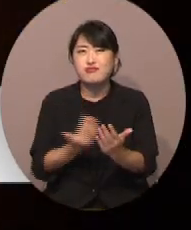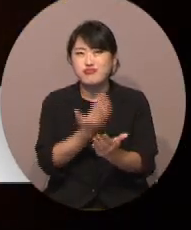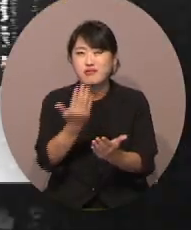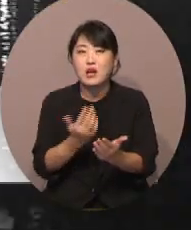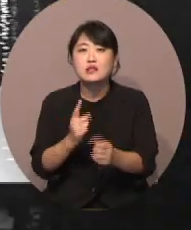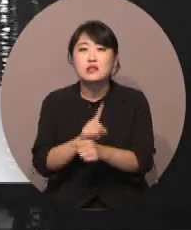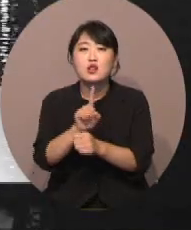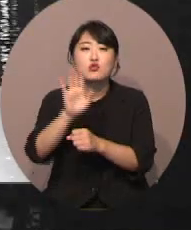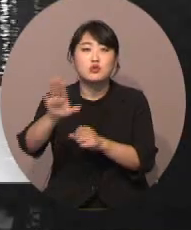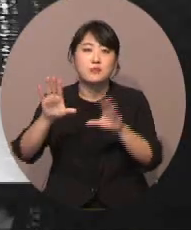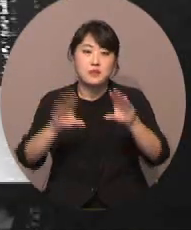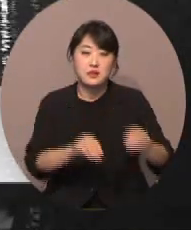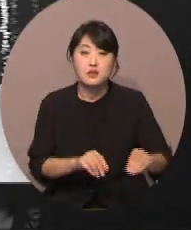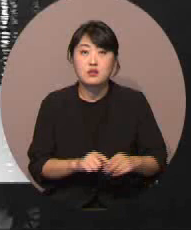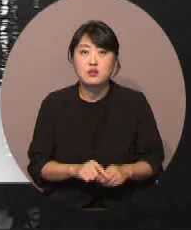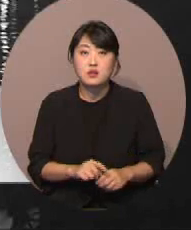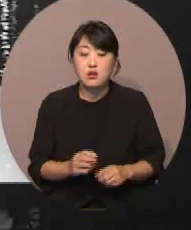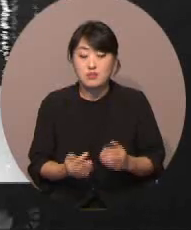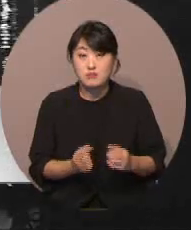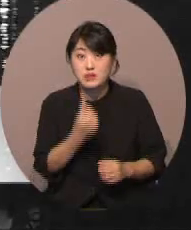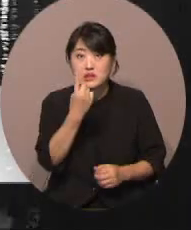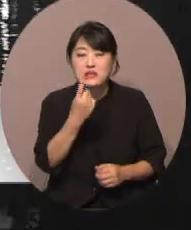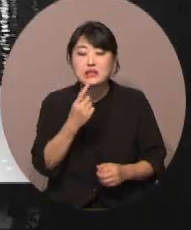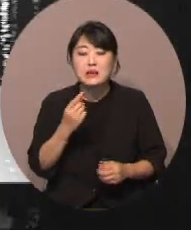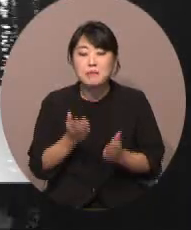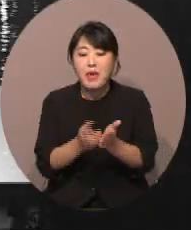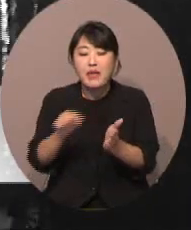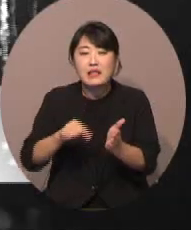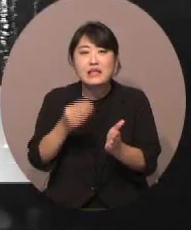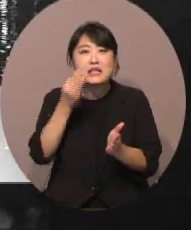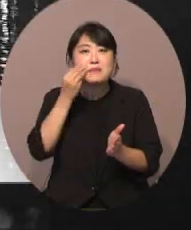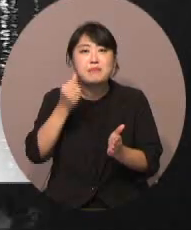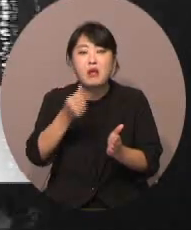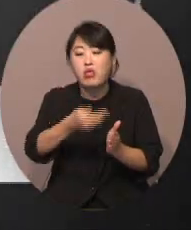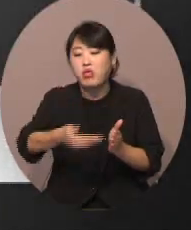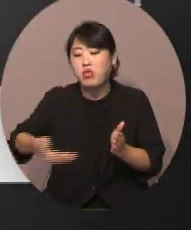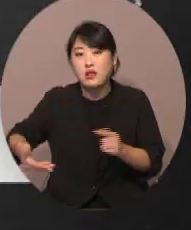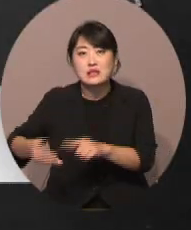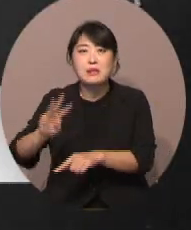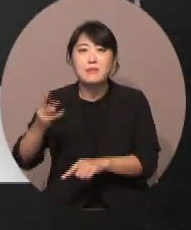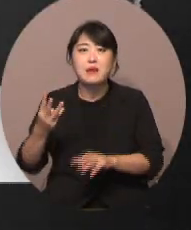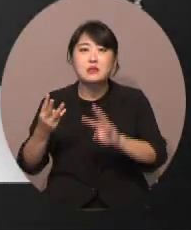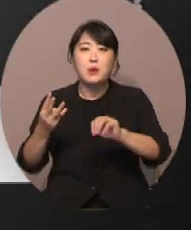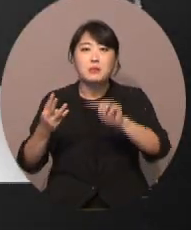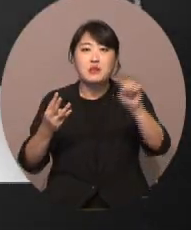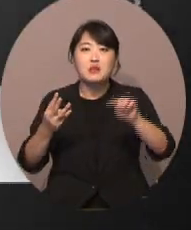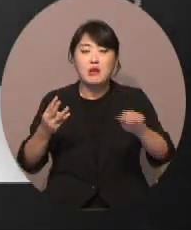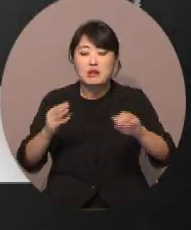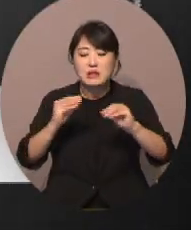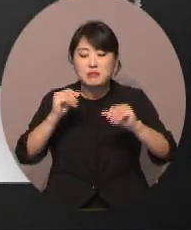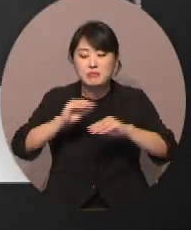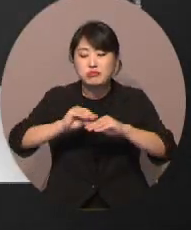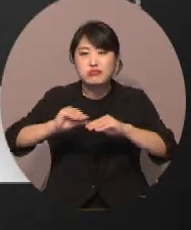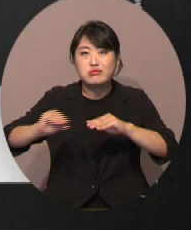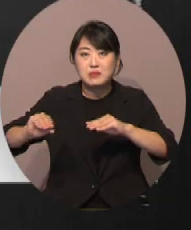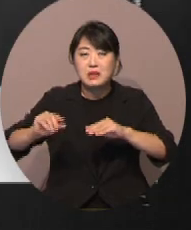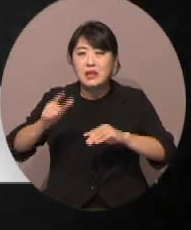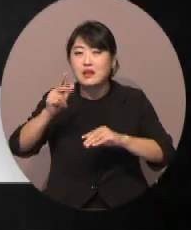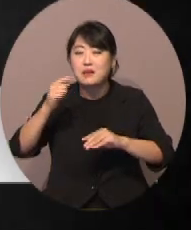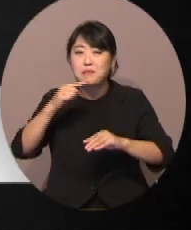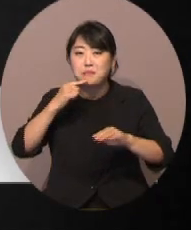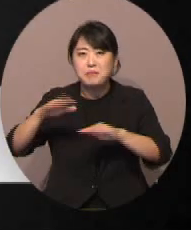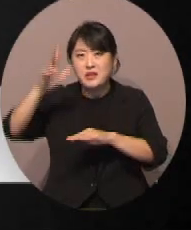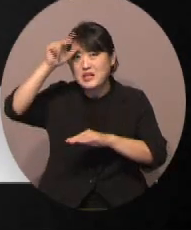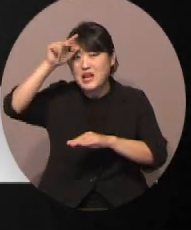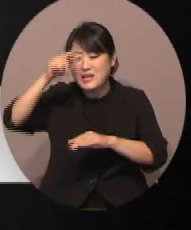만에 꺼졌습니다이 화재로 배에서 기름이 바다로 새어나와 300미터의 유막이 형성돼 해경이 긴급